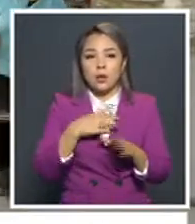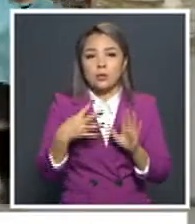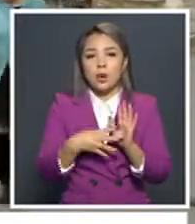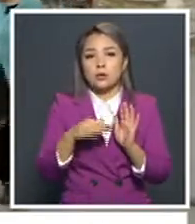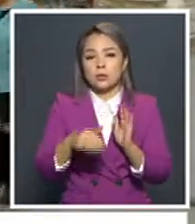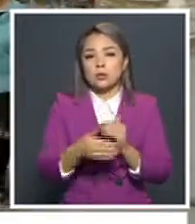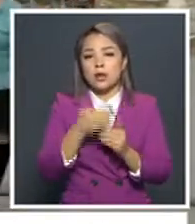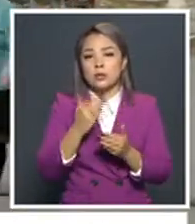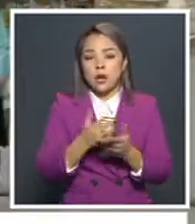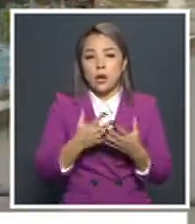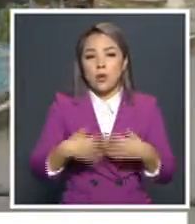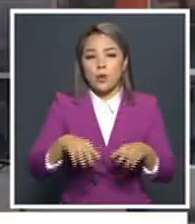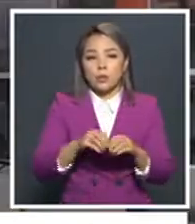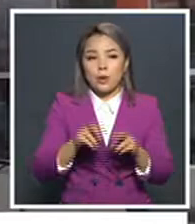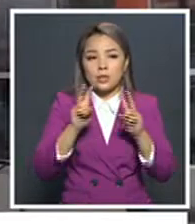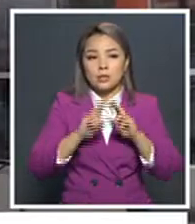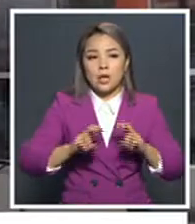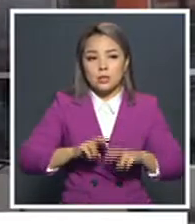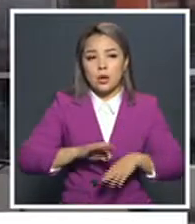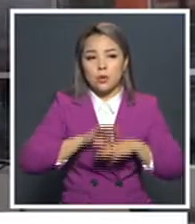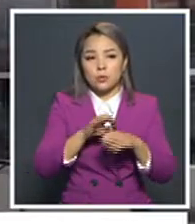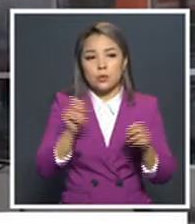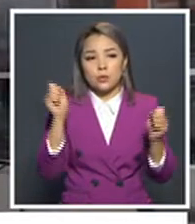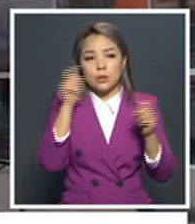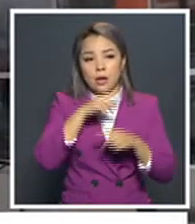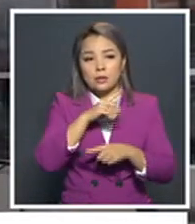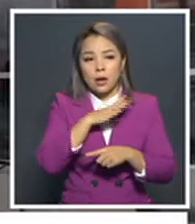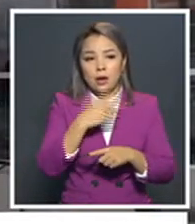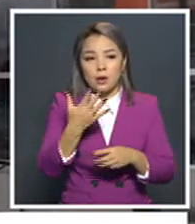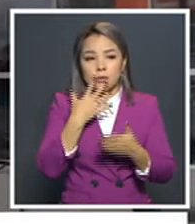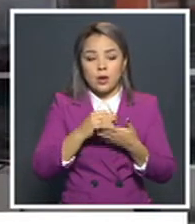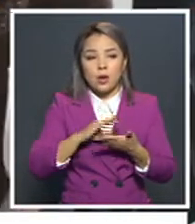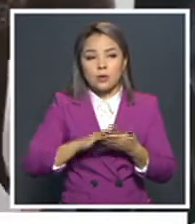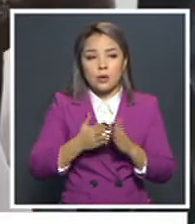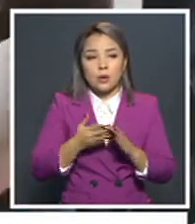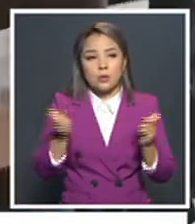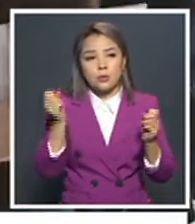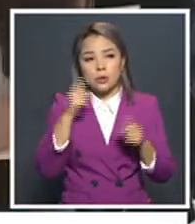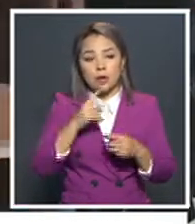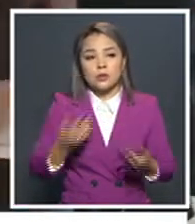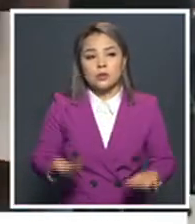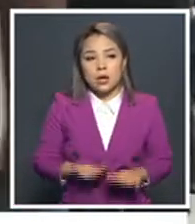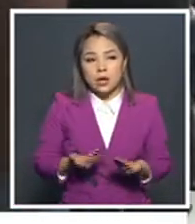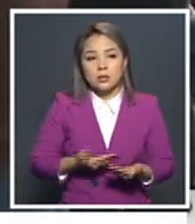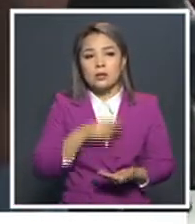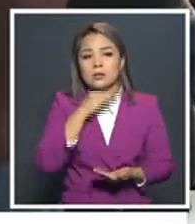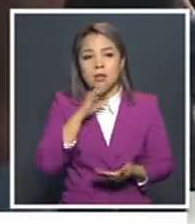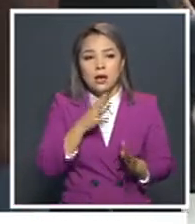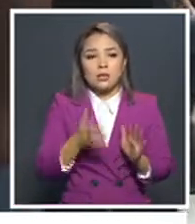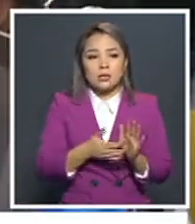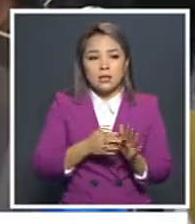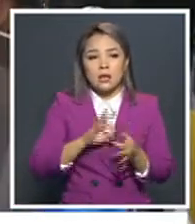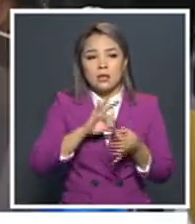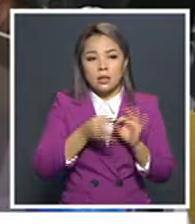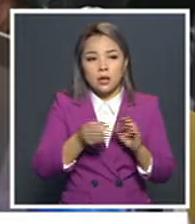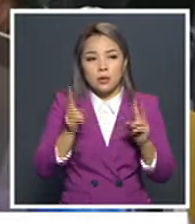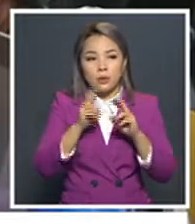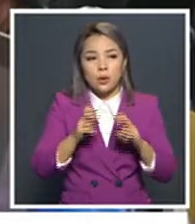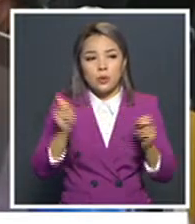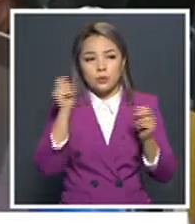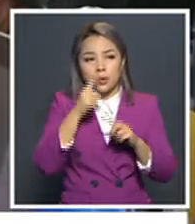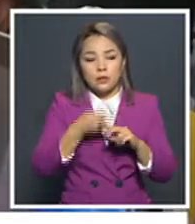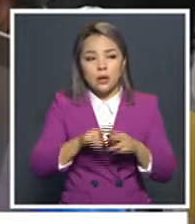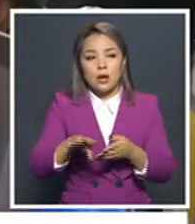9000-ға жуық отбасыға қатысты тексеру жүргізді. Олар тұрғындардың тұрмысымен танысып, күнкөрісін жіті зерттеп шықты. Қайта